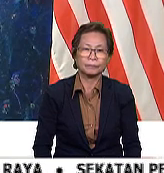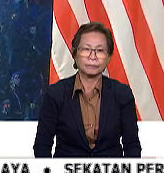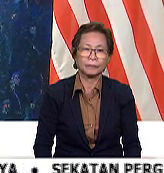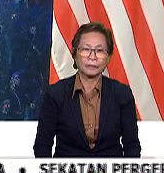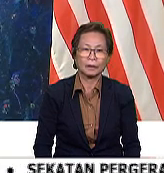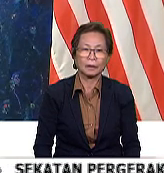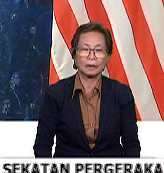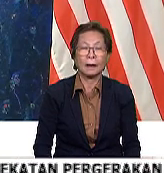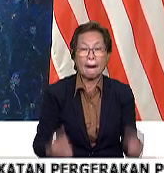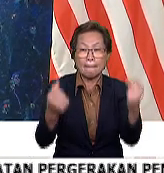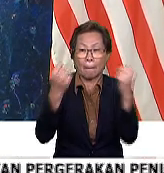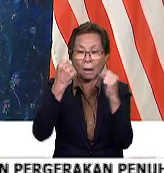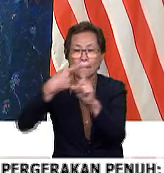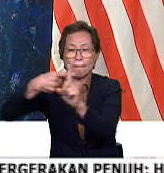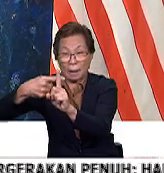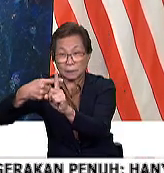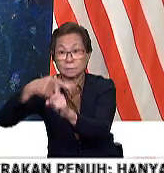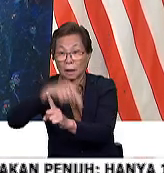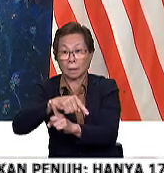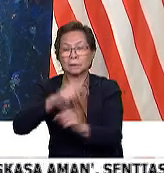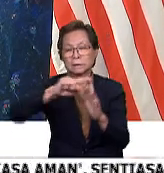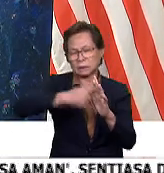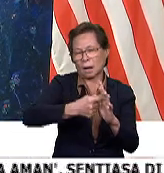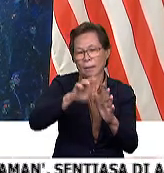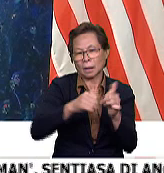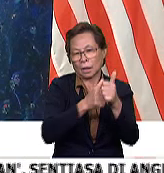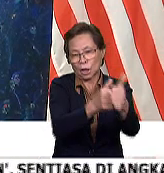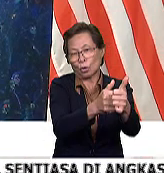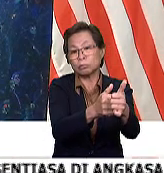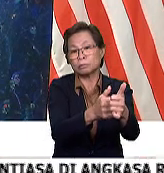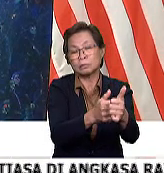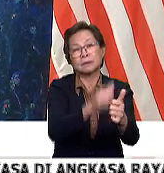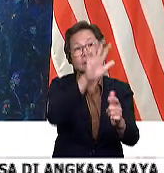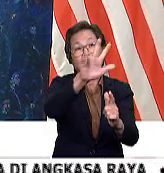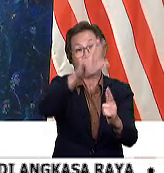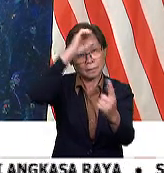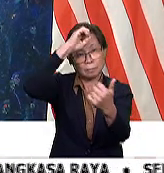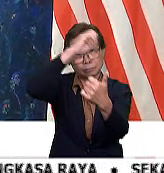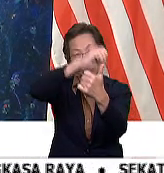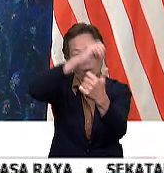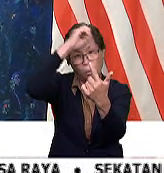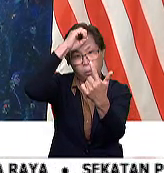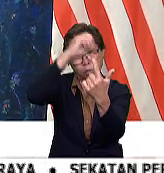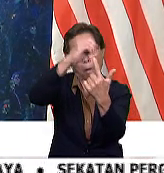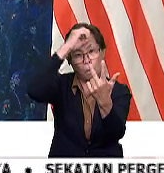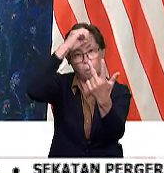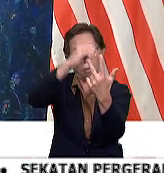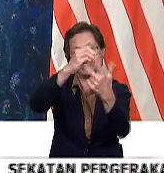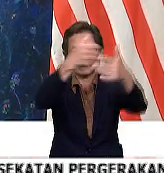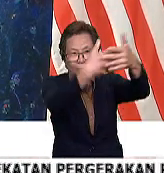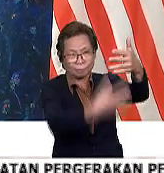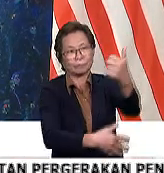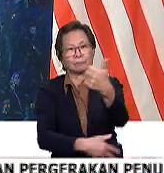pemerkosa plus ini akan dilaksanakan melandaskan tiga matlamat utama seperti